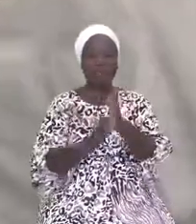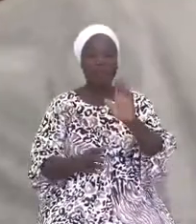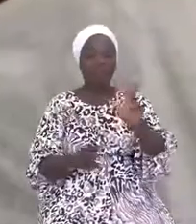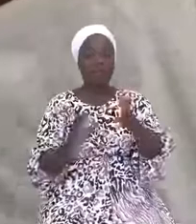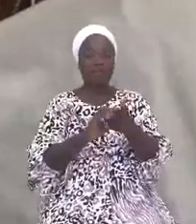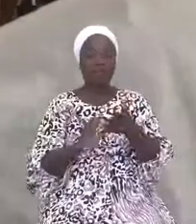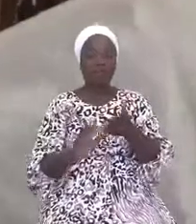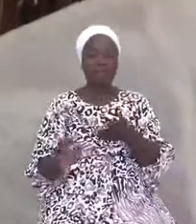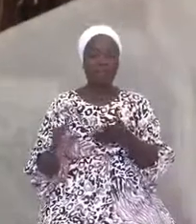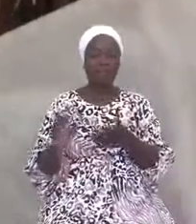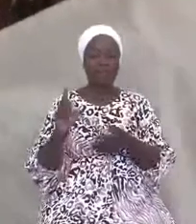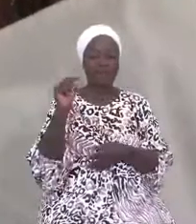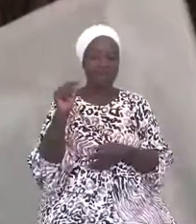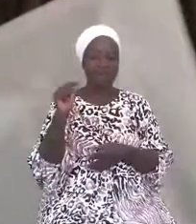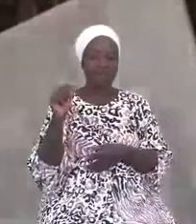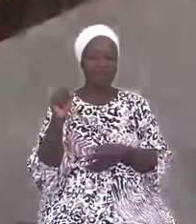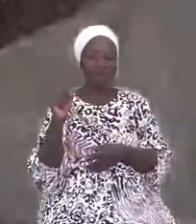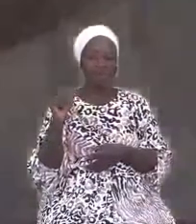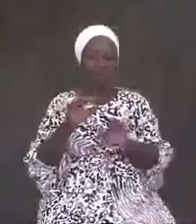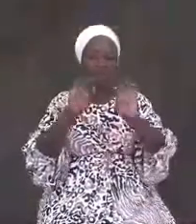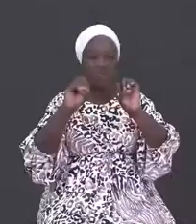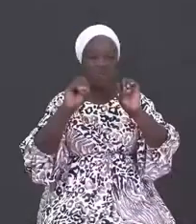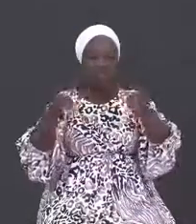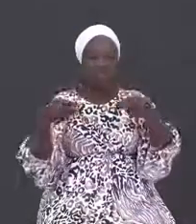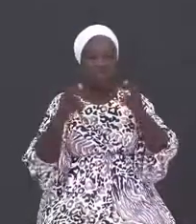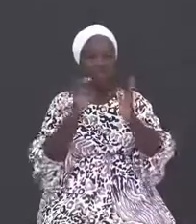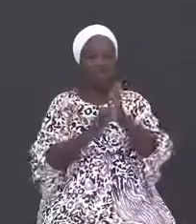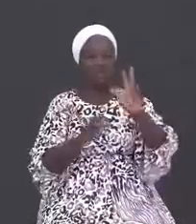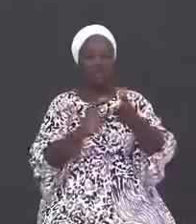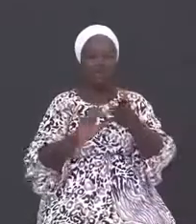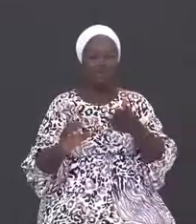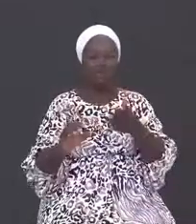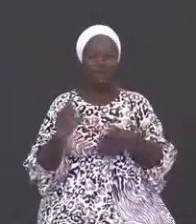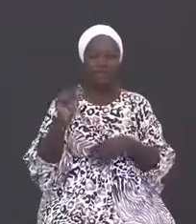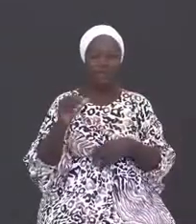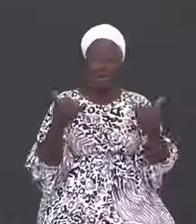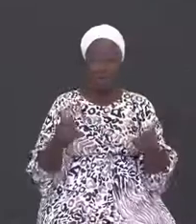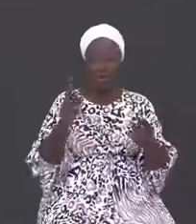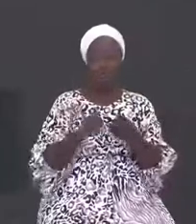En Éphésiens, plutôt, chapitre 3, verset 20. Éphésiens 3, 20.